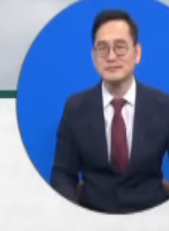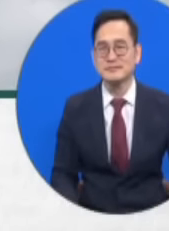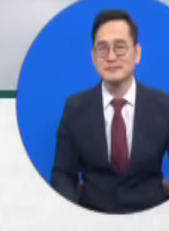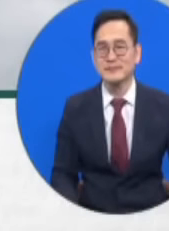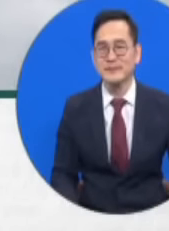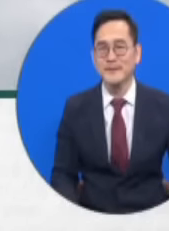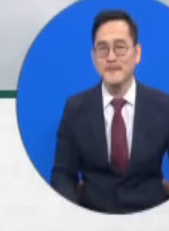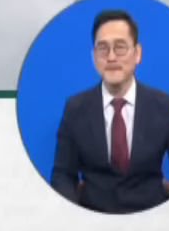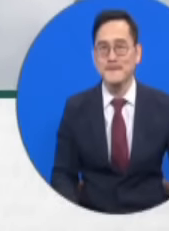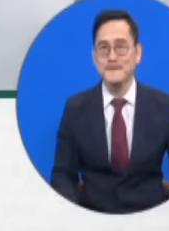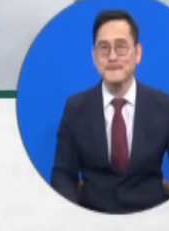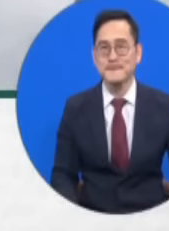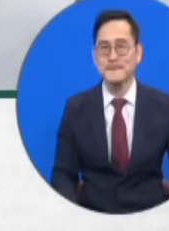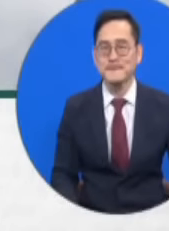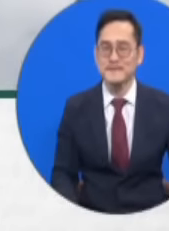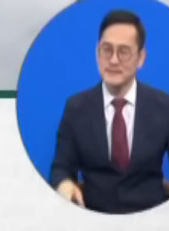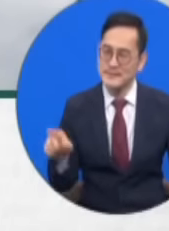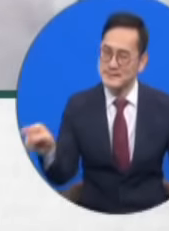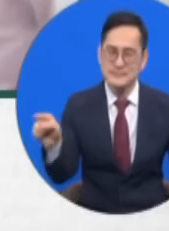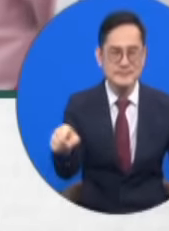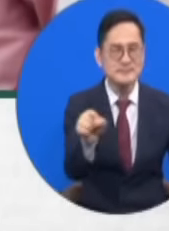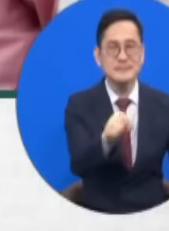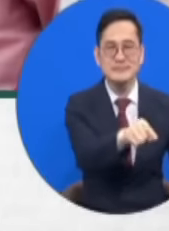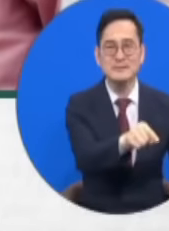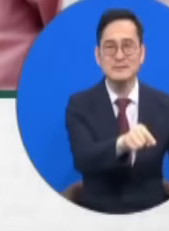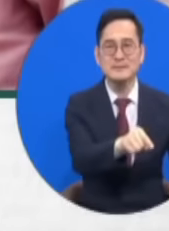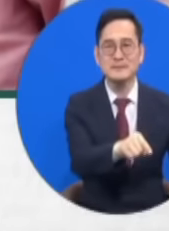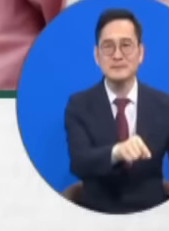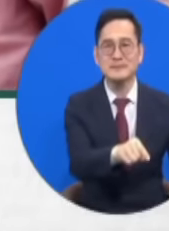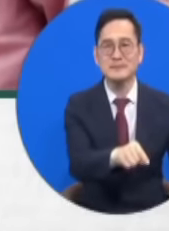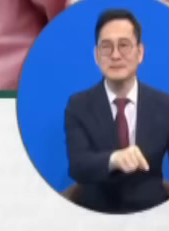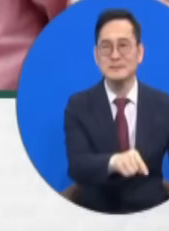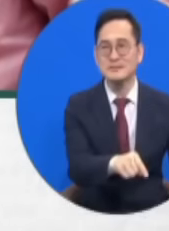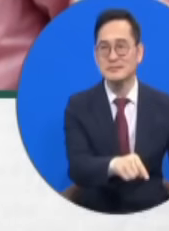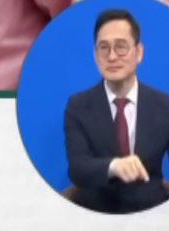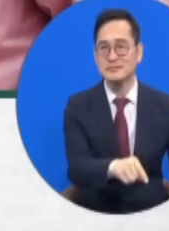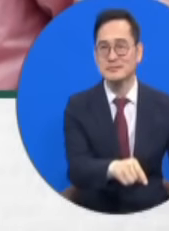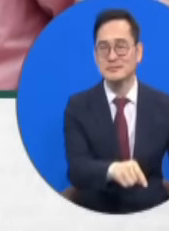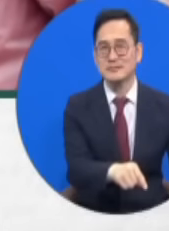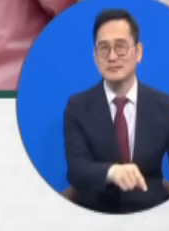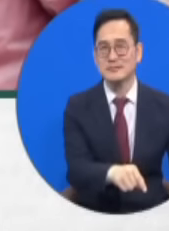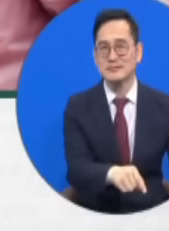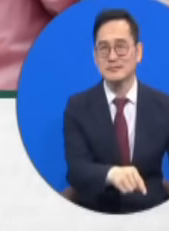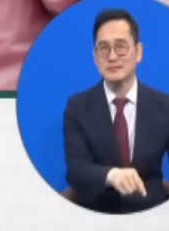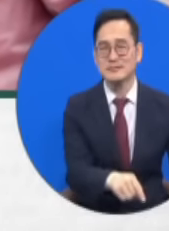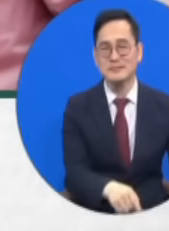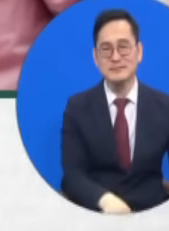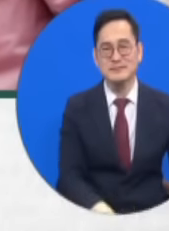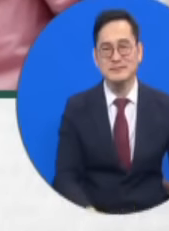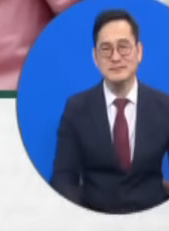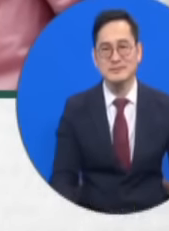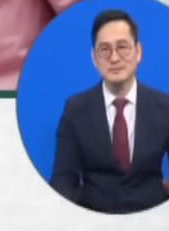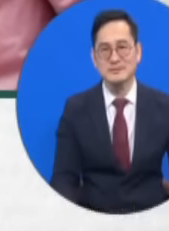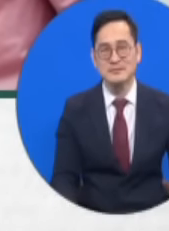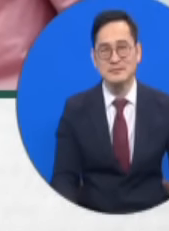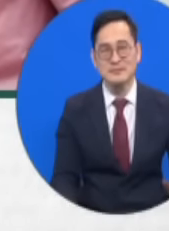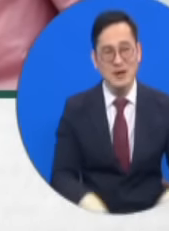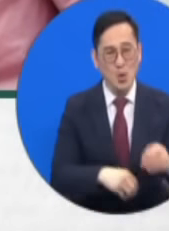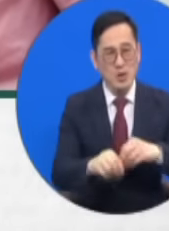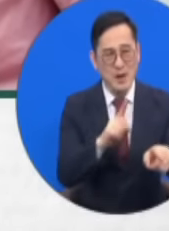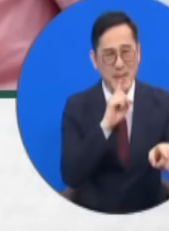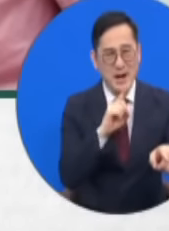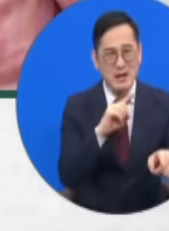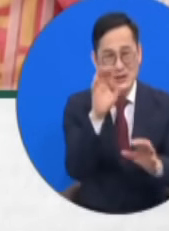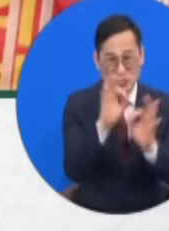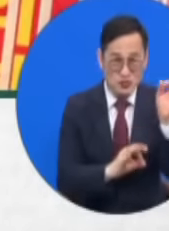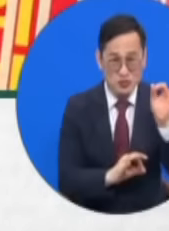엑스맨이라고 하지 않습니까? 자기 지지자를 위해서 던지는 말이 아니고 상대방이 승리할 수 있도록 상대방이 총선에 이길